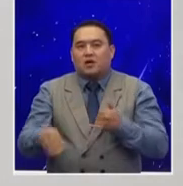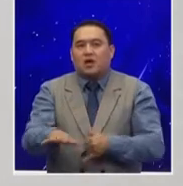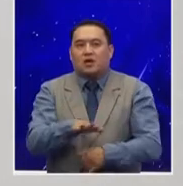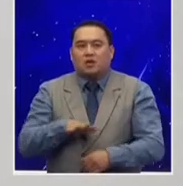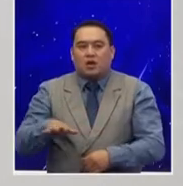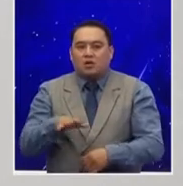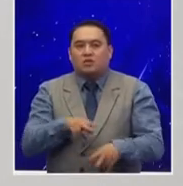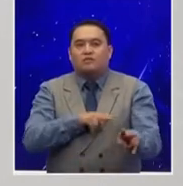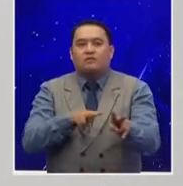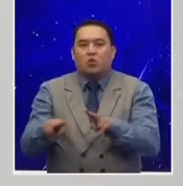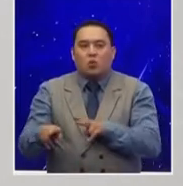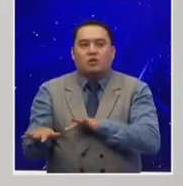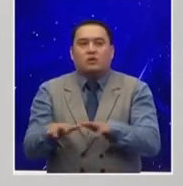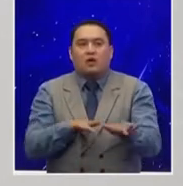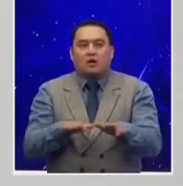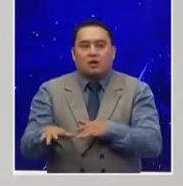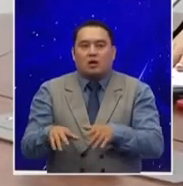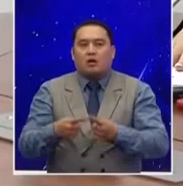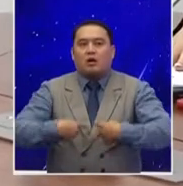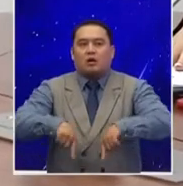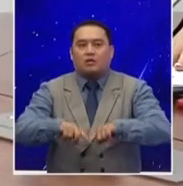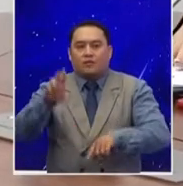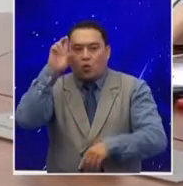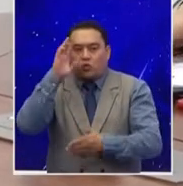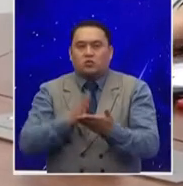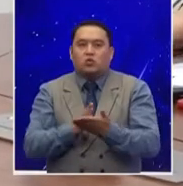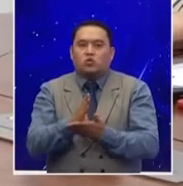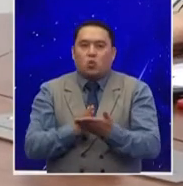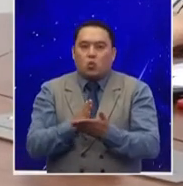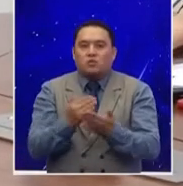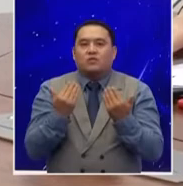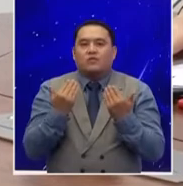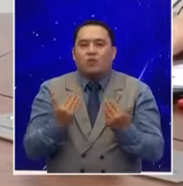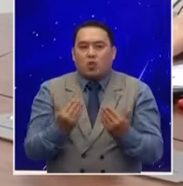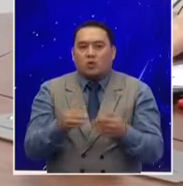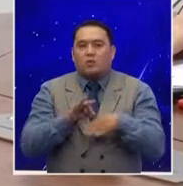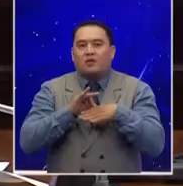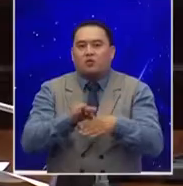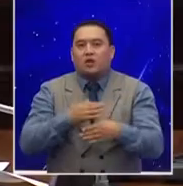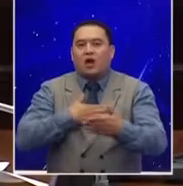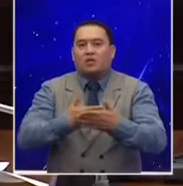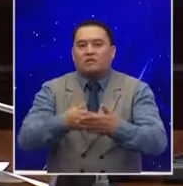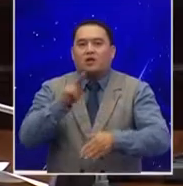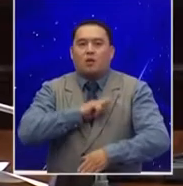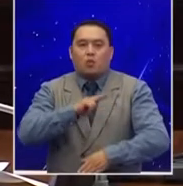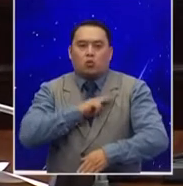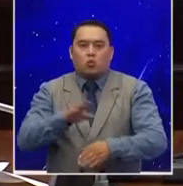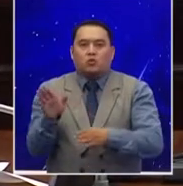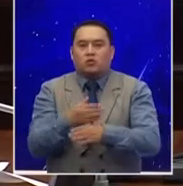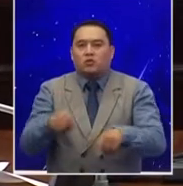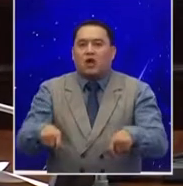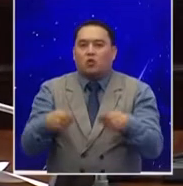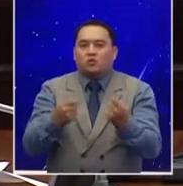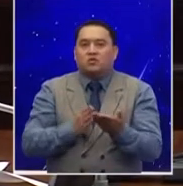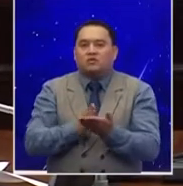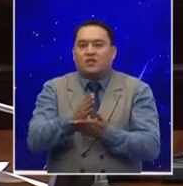отношениям. Надзор за деятельностью осуществляет агентство по делам государственной службы. На данный момент ими ведется активная работа по устранению нарушений в сфере